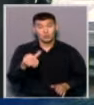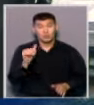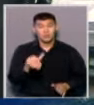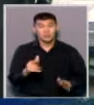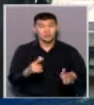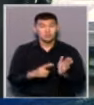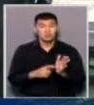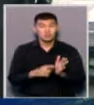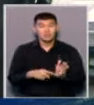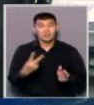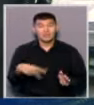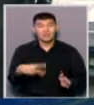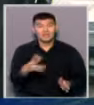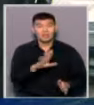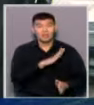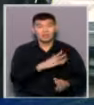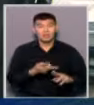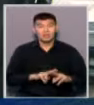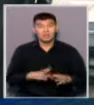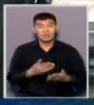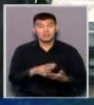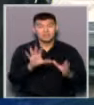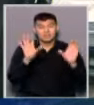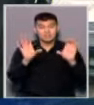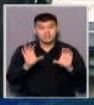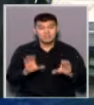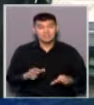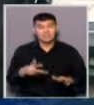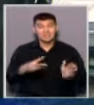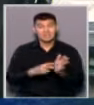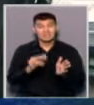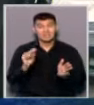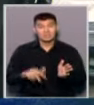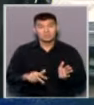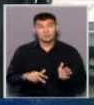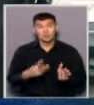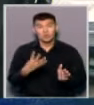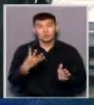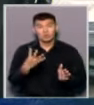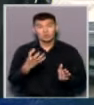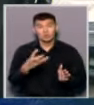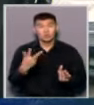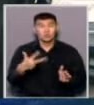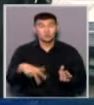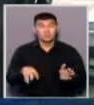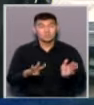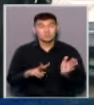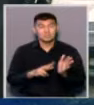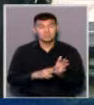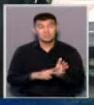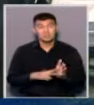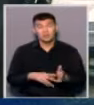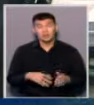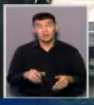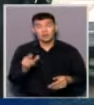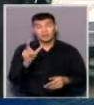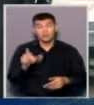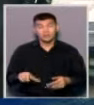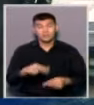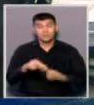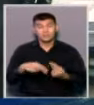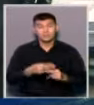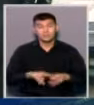құрады. Оның ішінде заңды тұлғалар 8438, дара кәсіпкерлер 39144